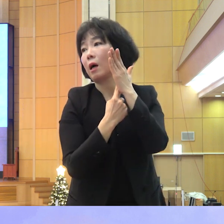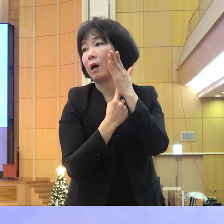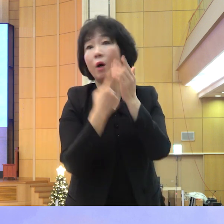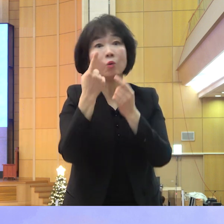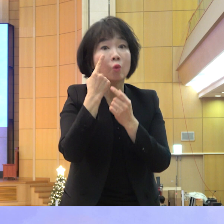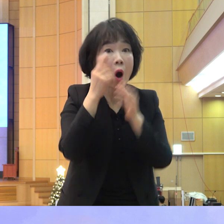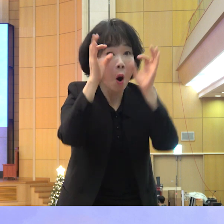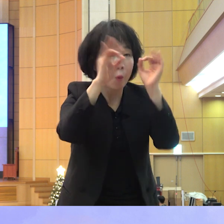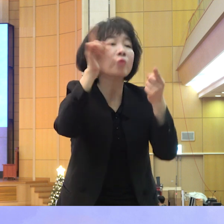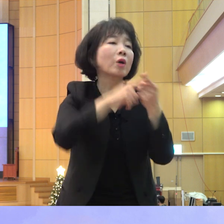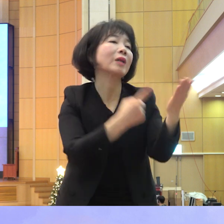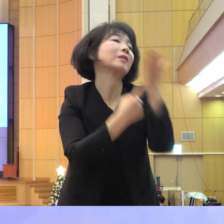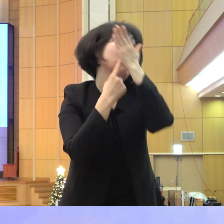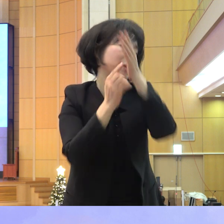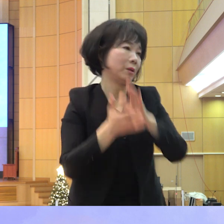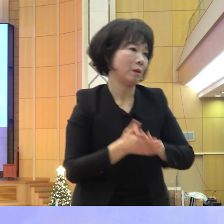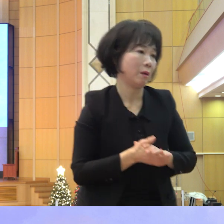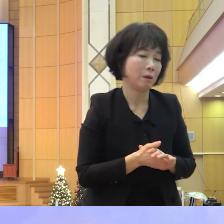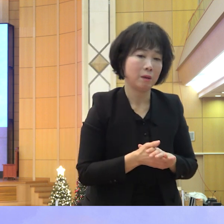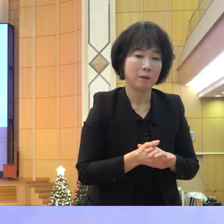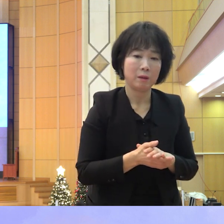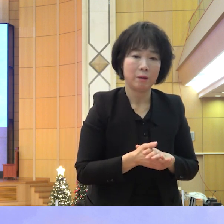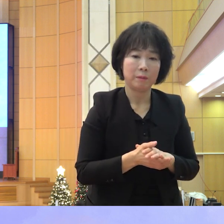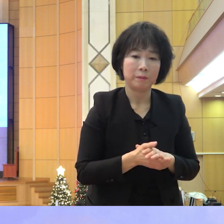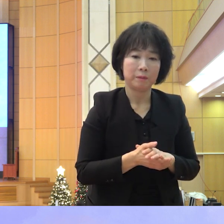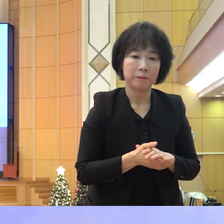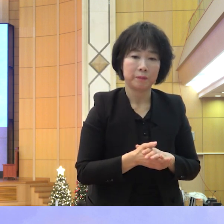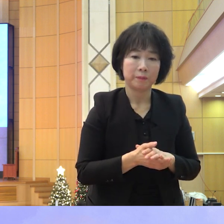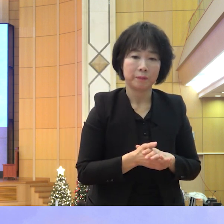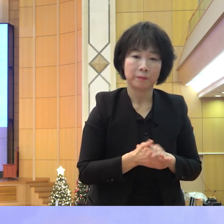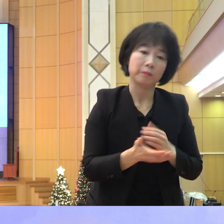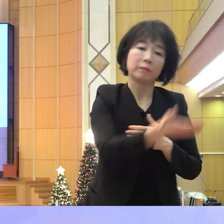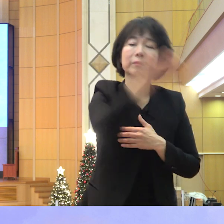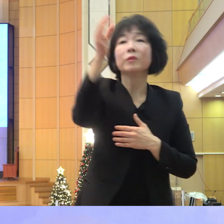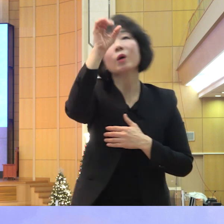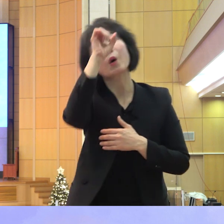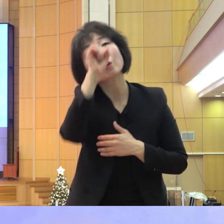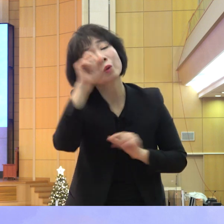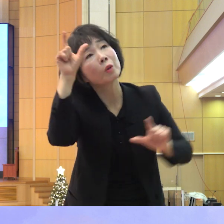온다니까. 될 수 있으면 여러분